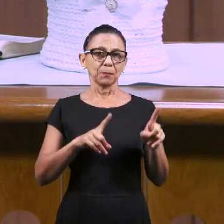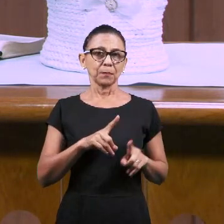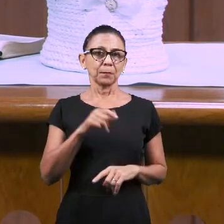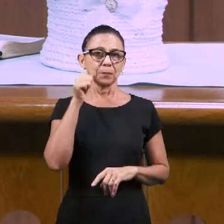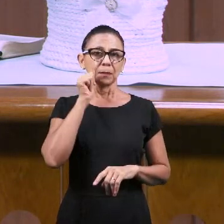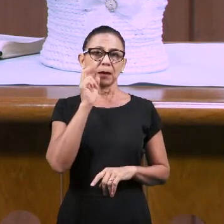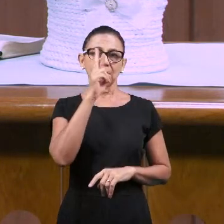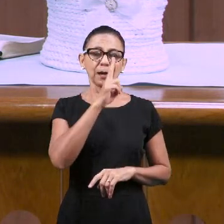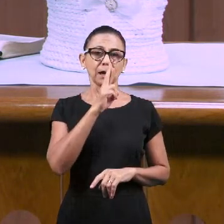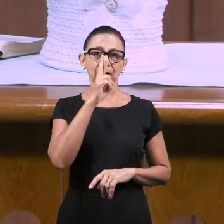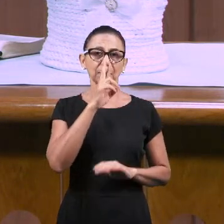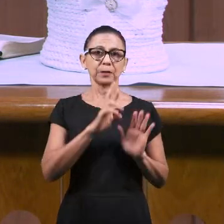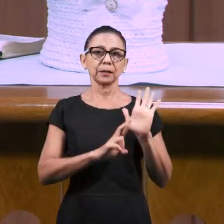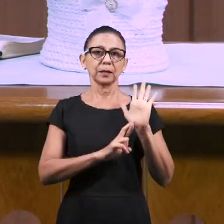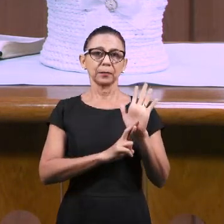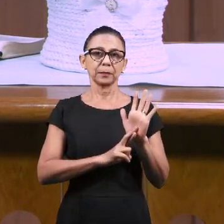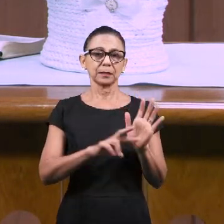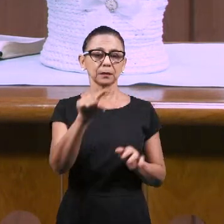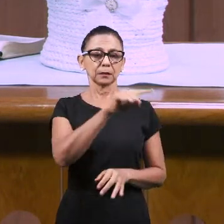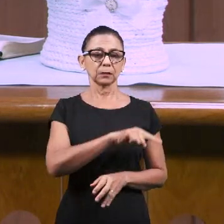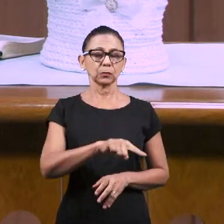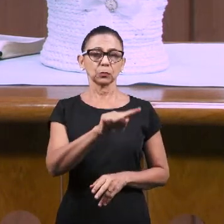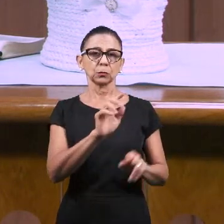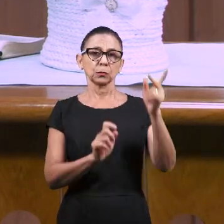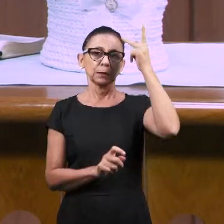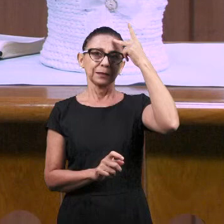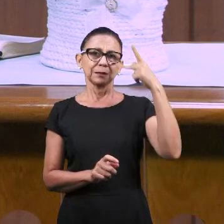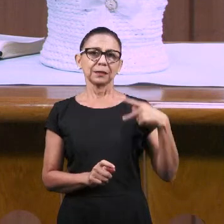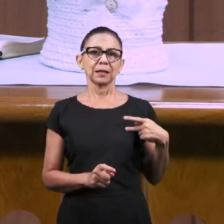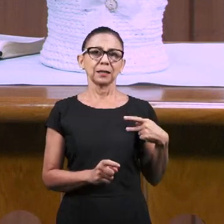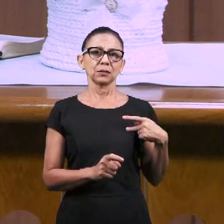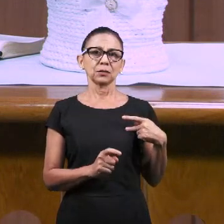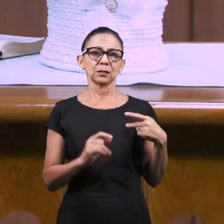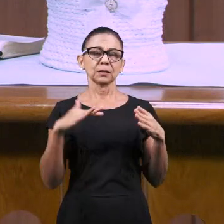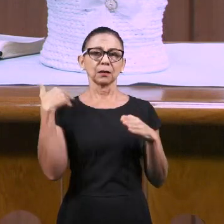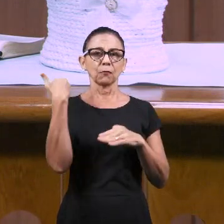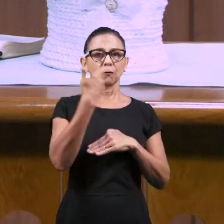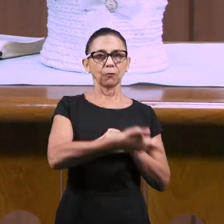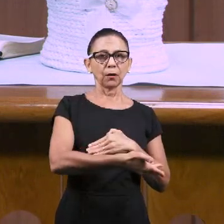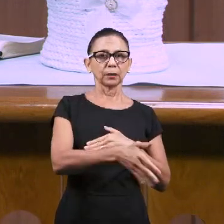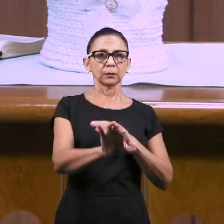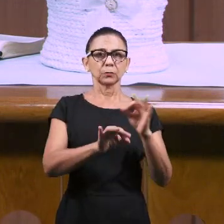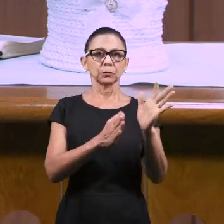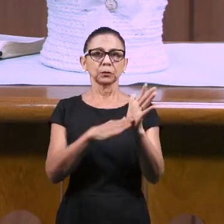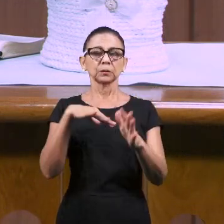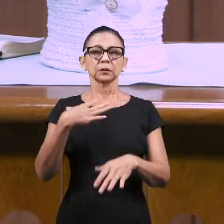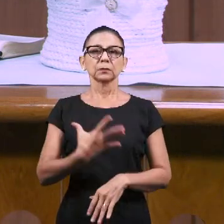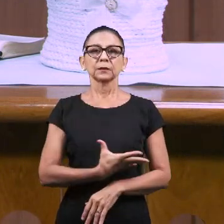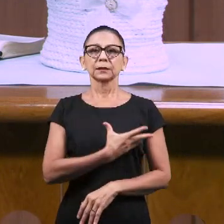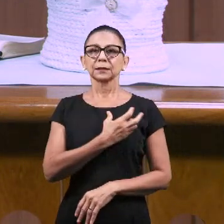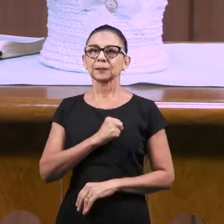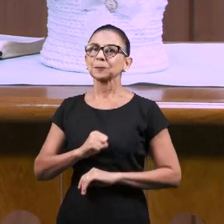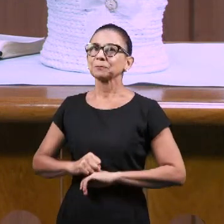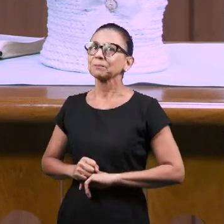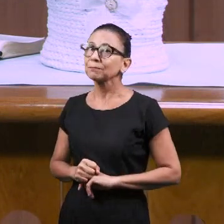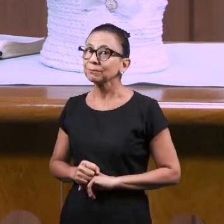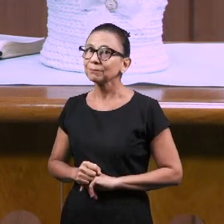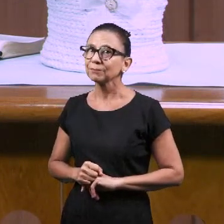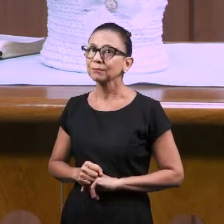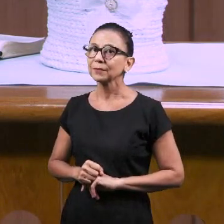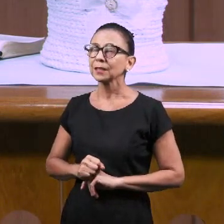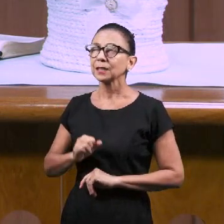la femme représenté par Rahab ici, parce que le Seigneur veut toucher vous, et le Seigneur veut vous toucher. De quelle